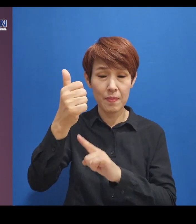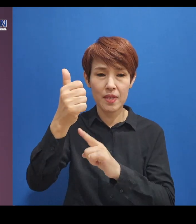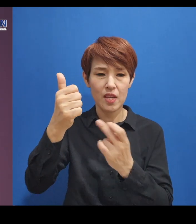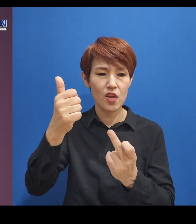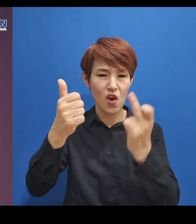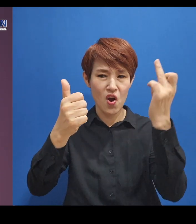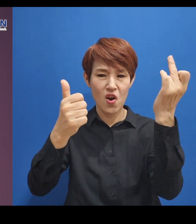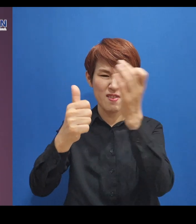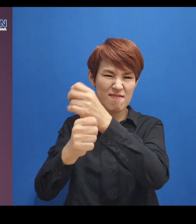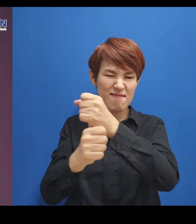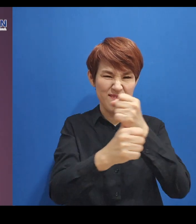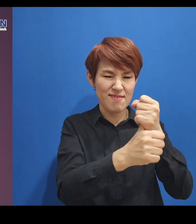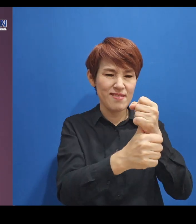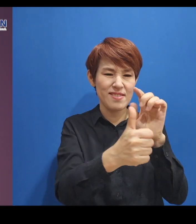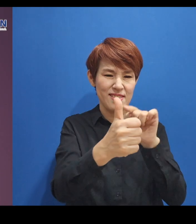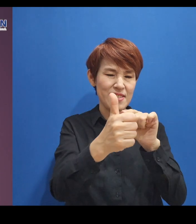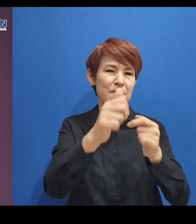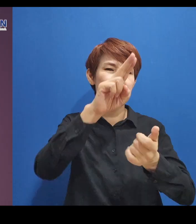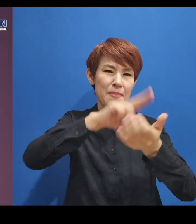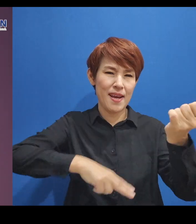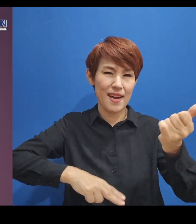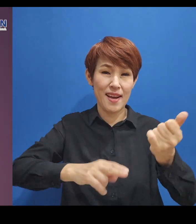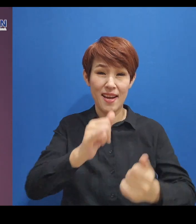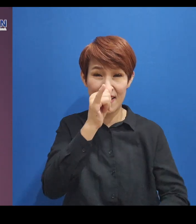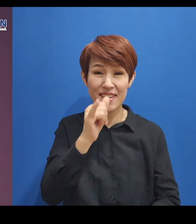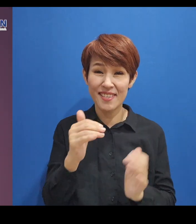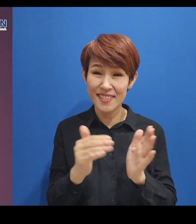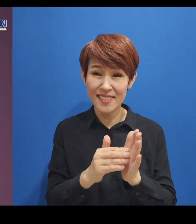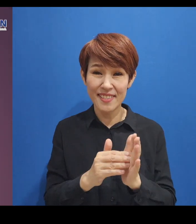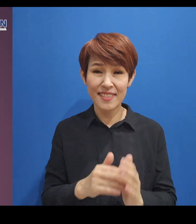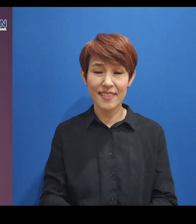큐티했고 새벽기도 설교를 듣게 됩니다.